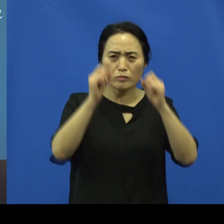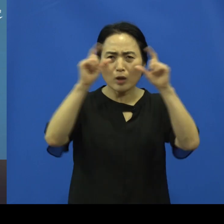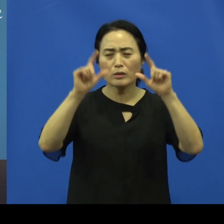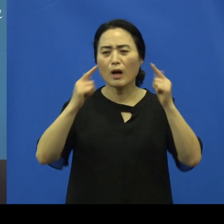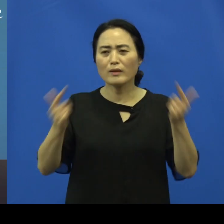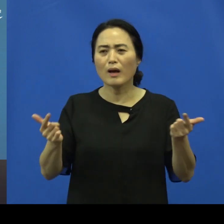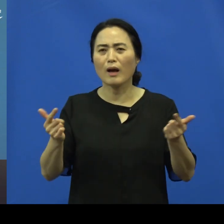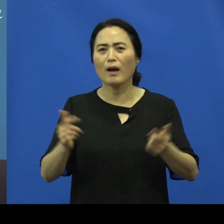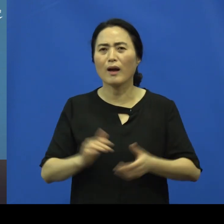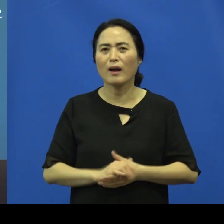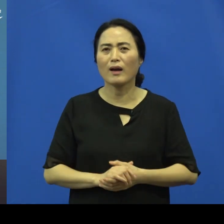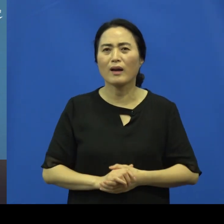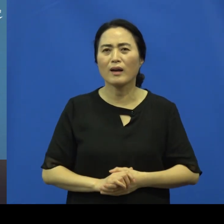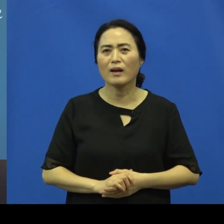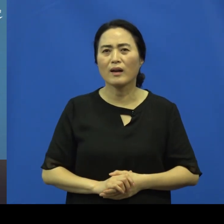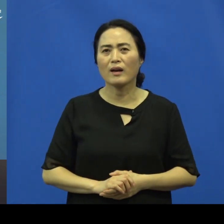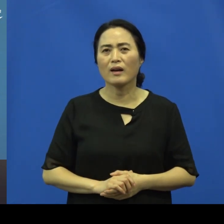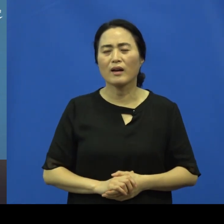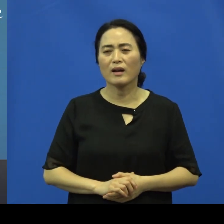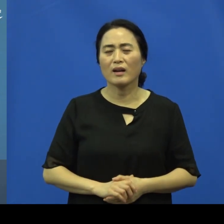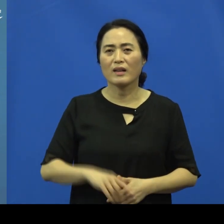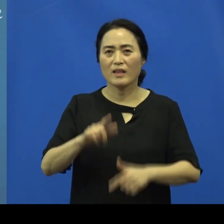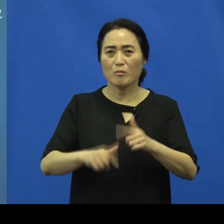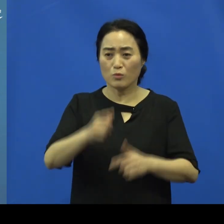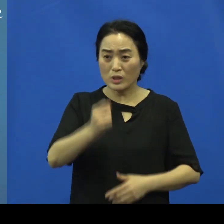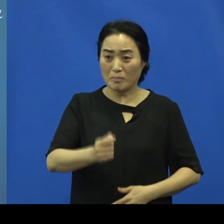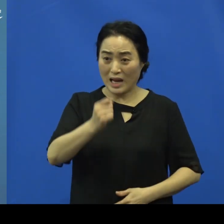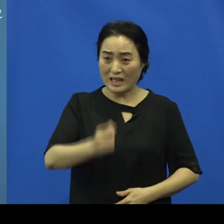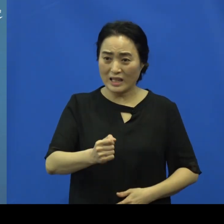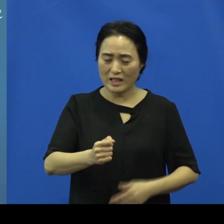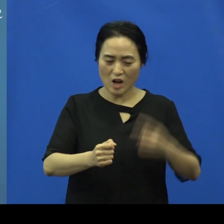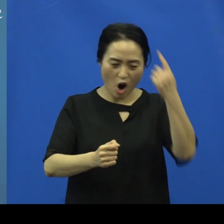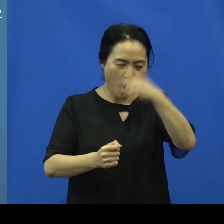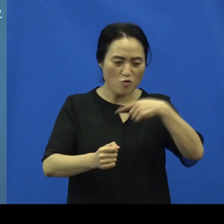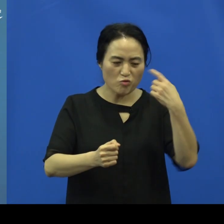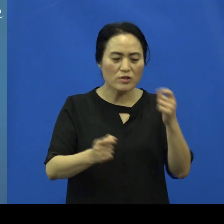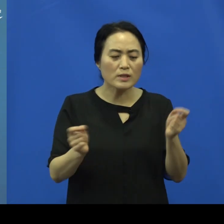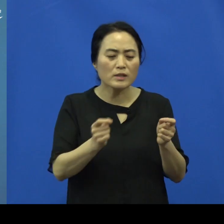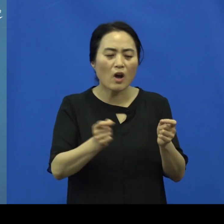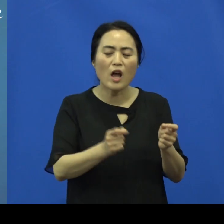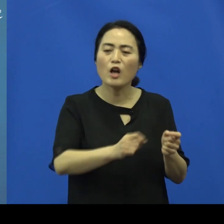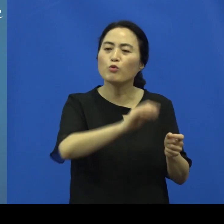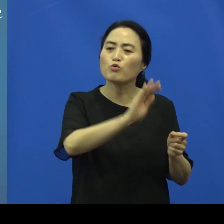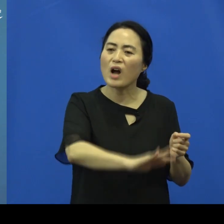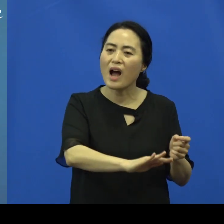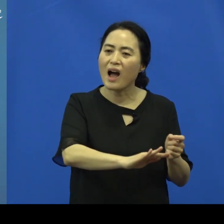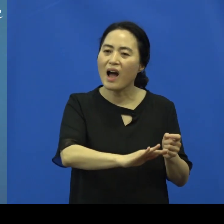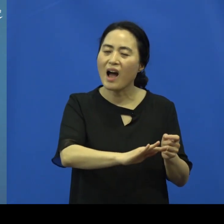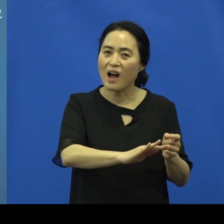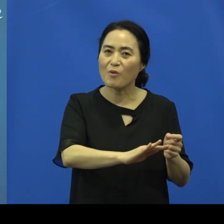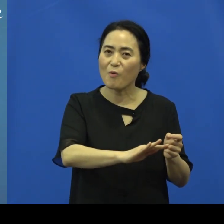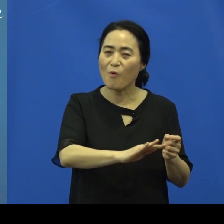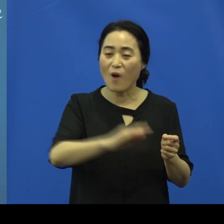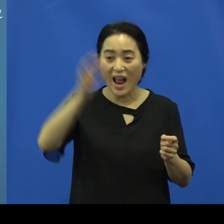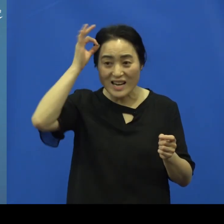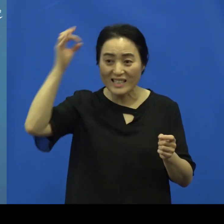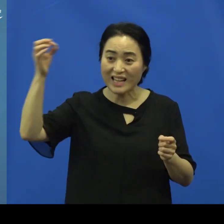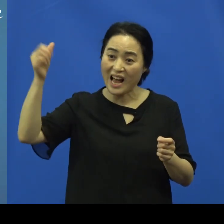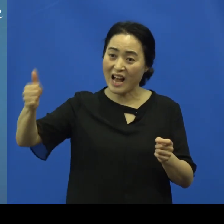아니하였나이다. 그 지팡이를 그 아이의 얼굴에 놓아라 이렇게 심부름을